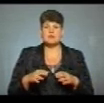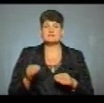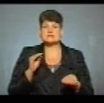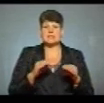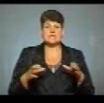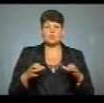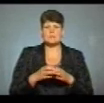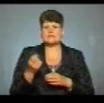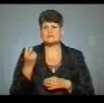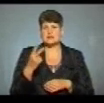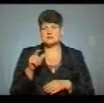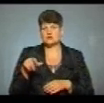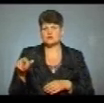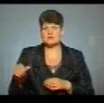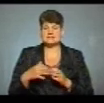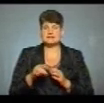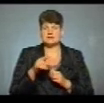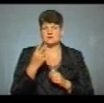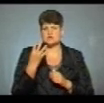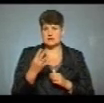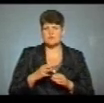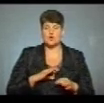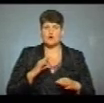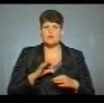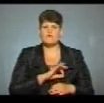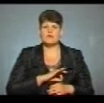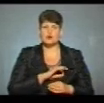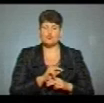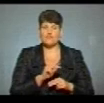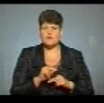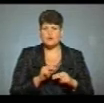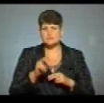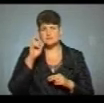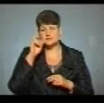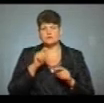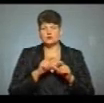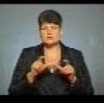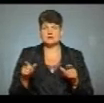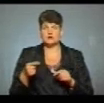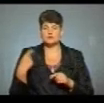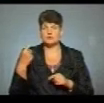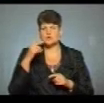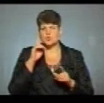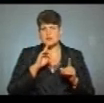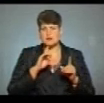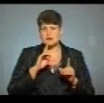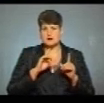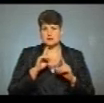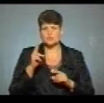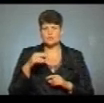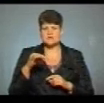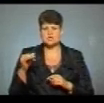команди 12 чоловік, серед них четверо вихованців комунальної установи Тернопільської обласної ради